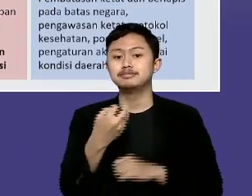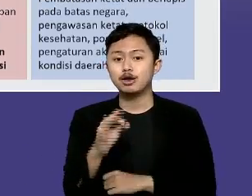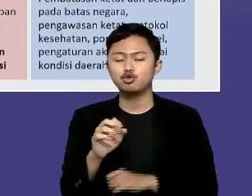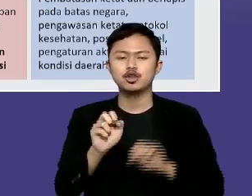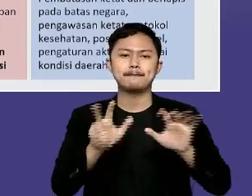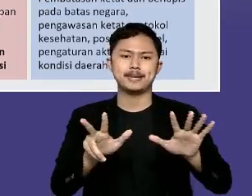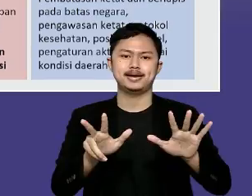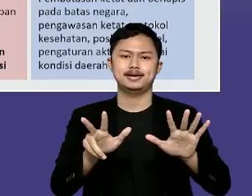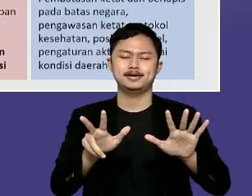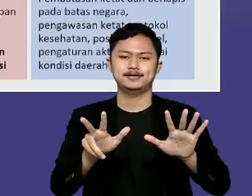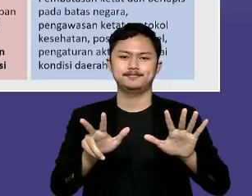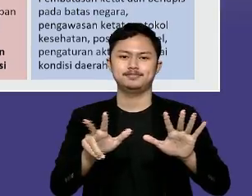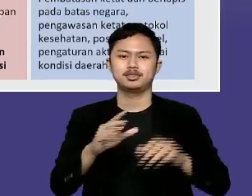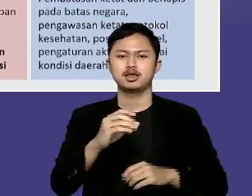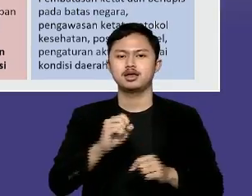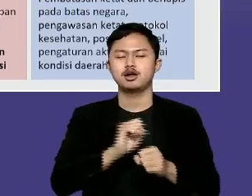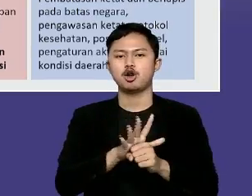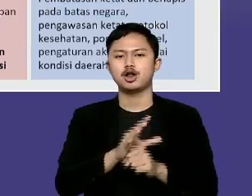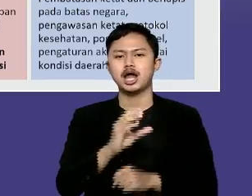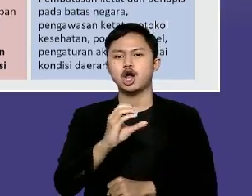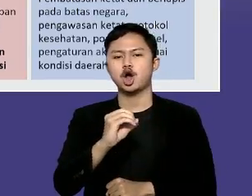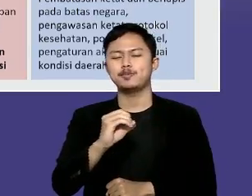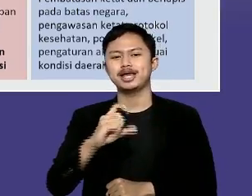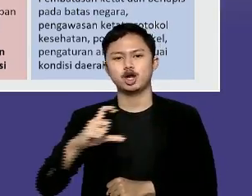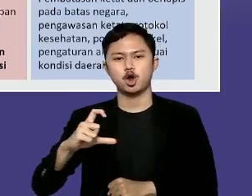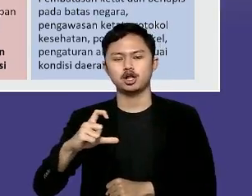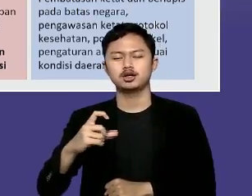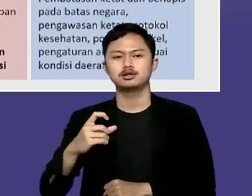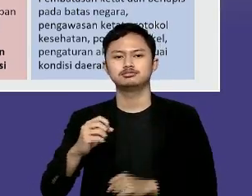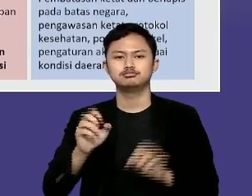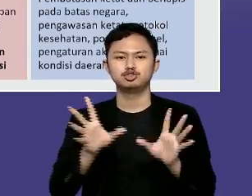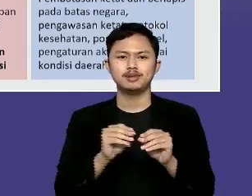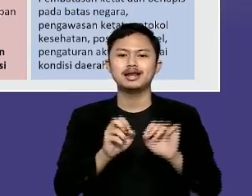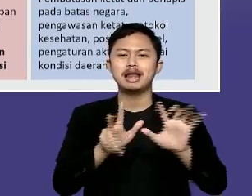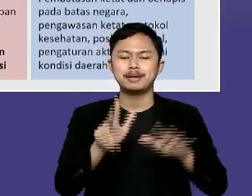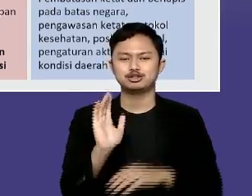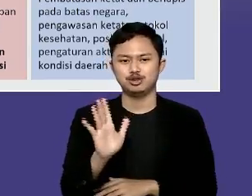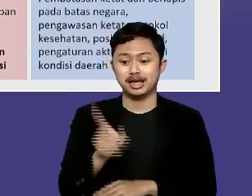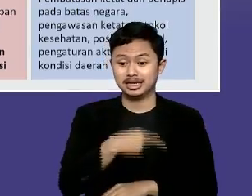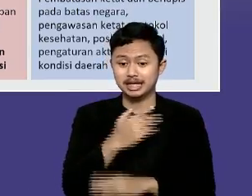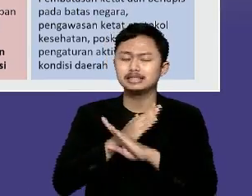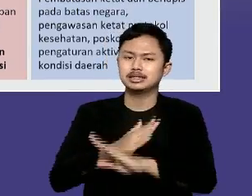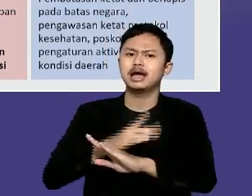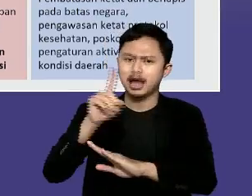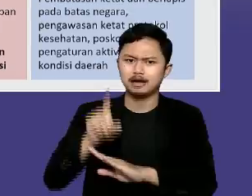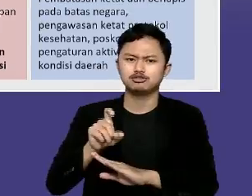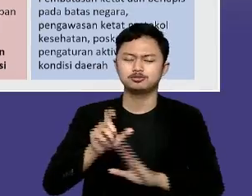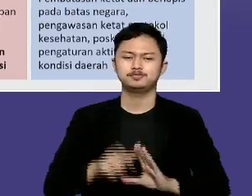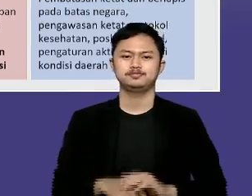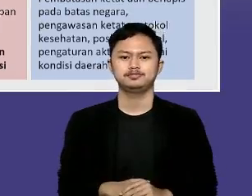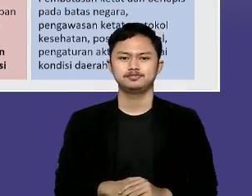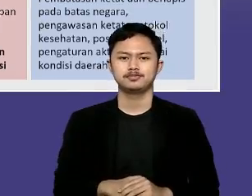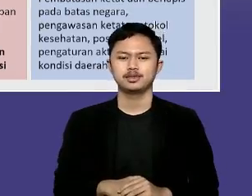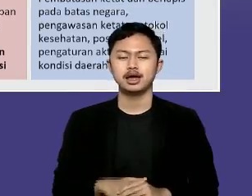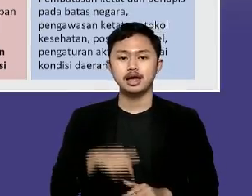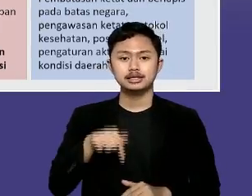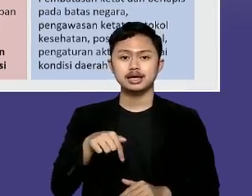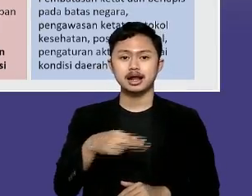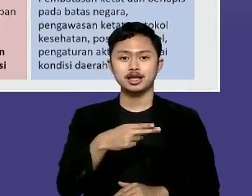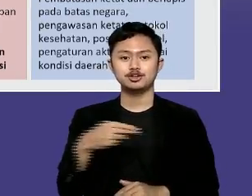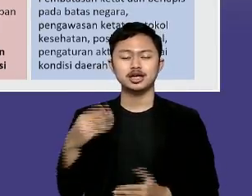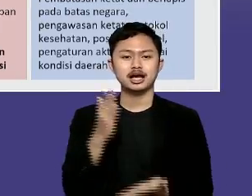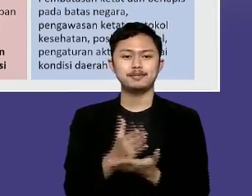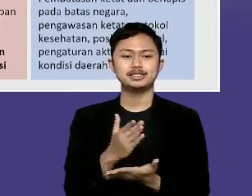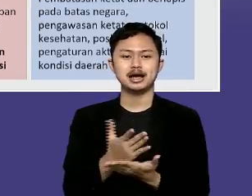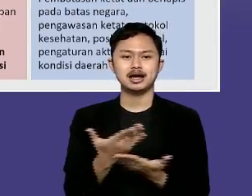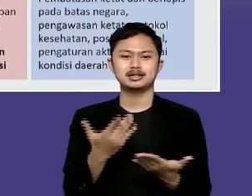meningkatkan kewaspadaan dan semaksimal mungkin mencegah potensi penularan. Saat ini Indonesia tengah menerapkan